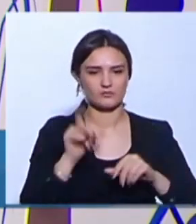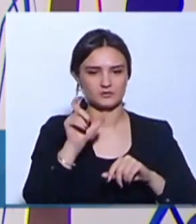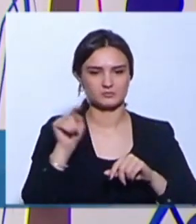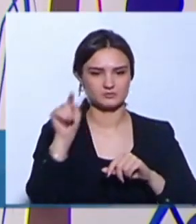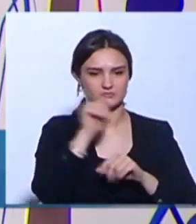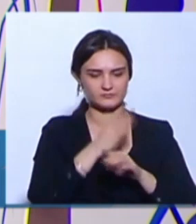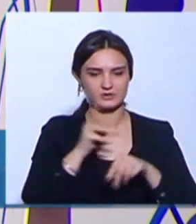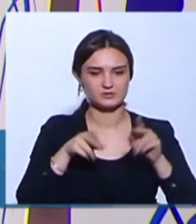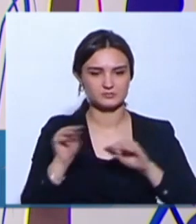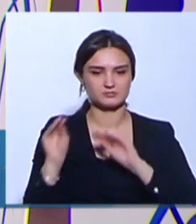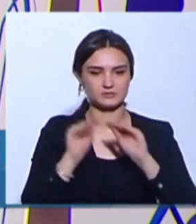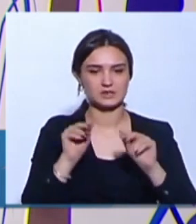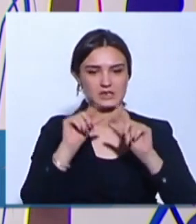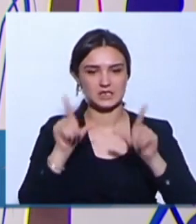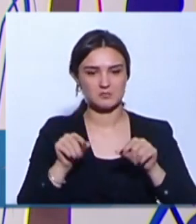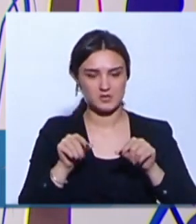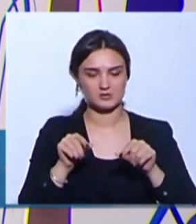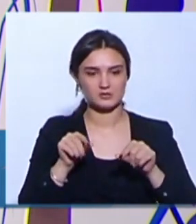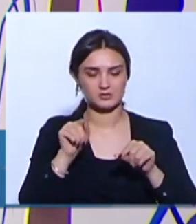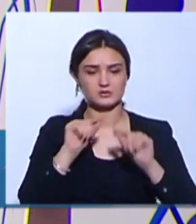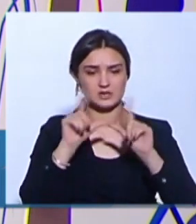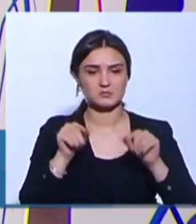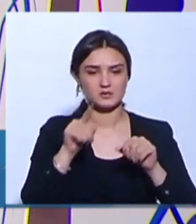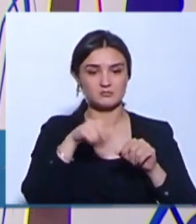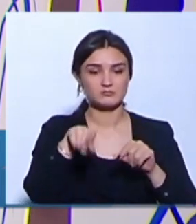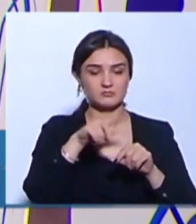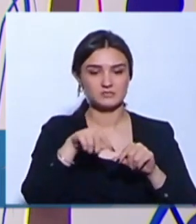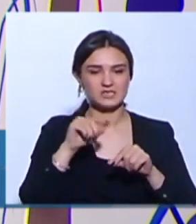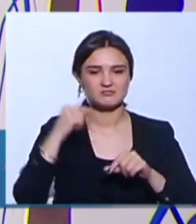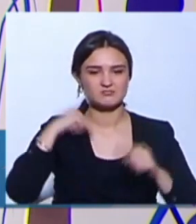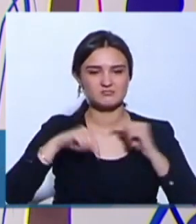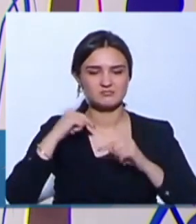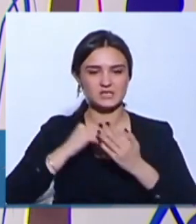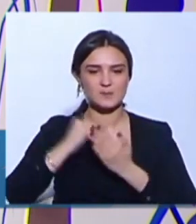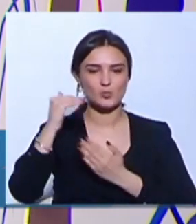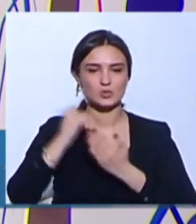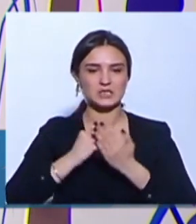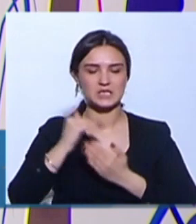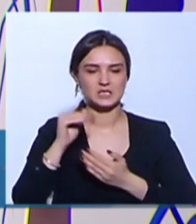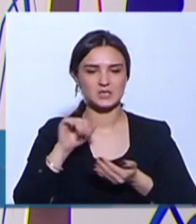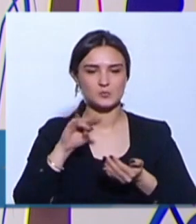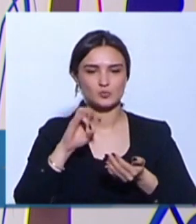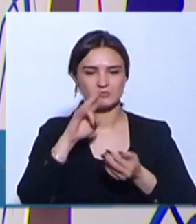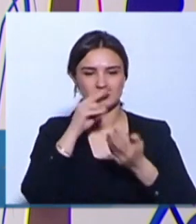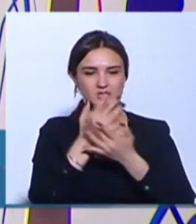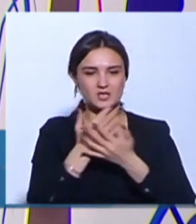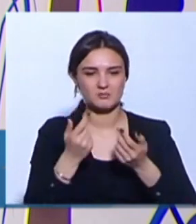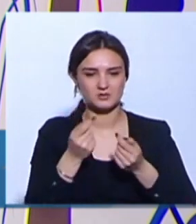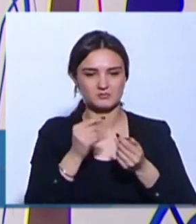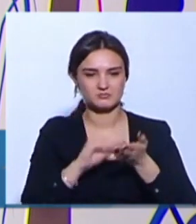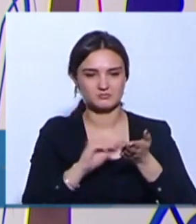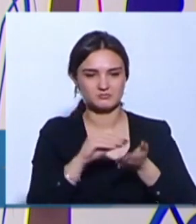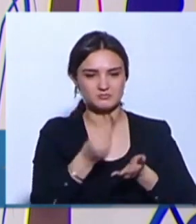იმ პაციენტებს, პაციენტებს, რომელთაც ხშირ შემთხვევაში იმუნიტეტზე მოქმედი საშუალებები, მედიკამენტები